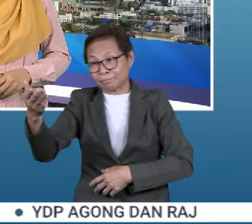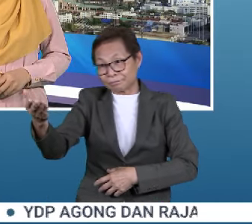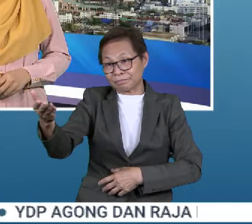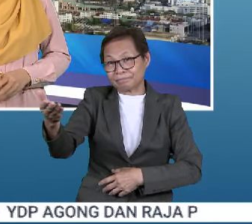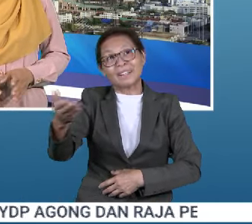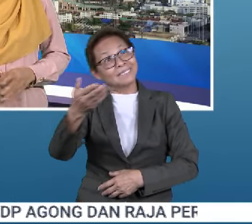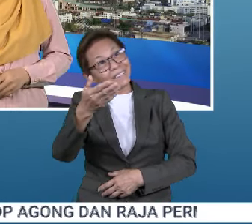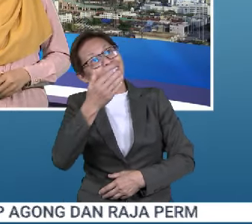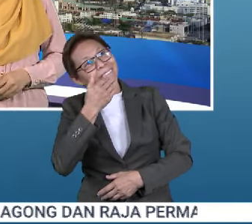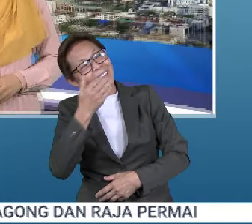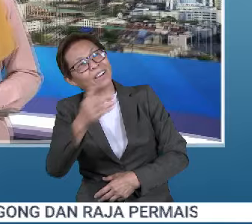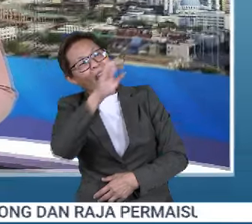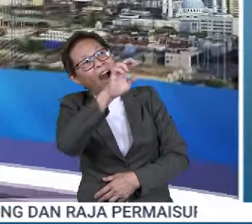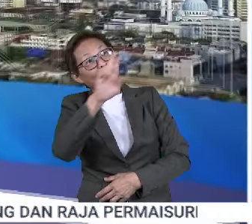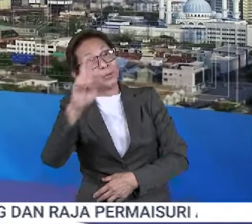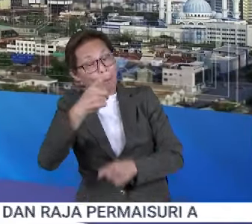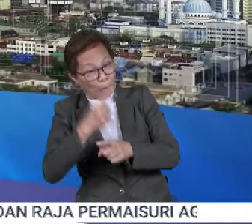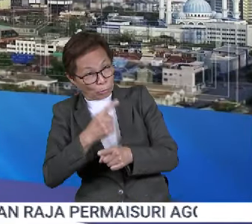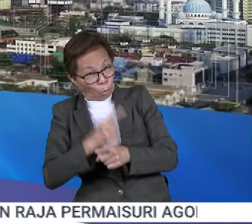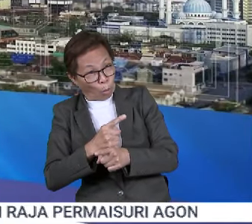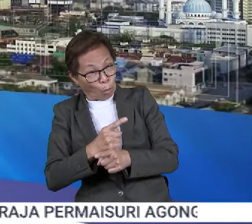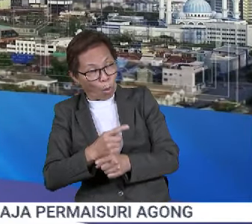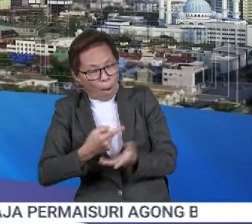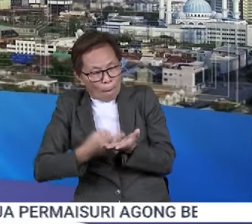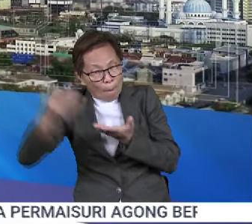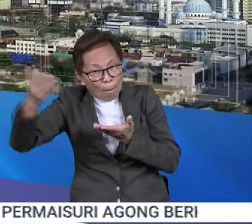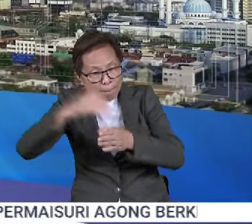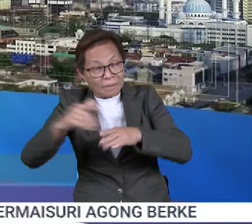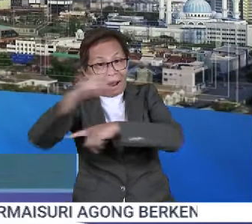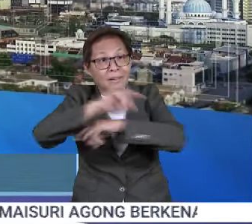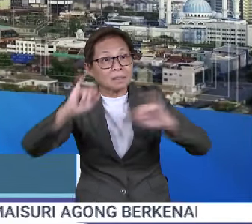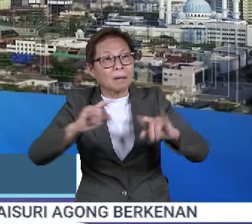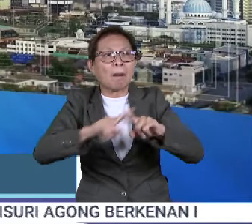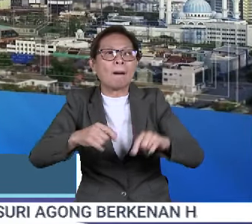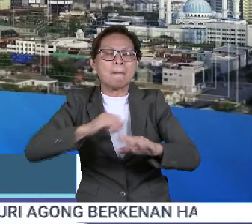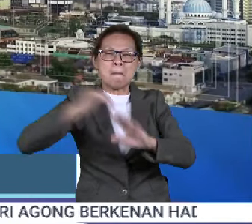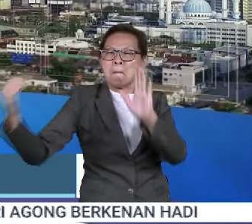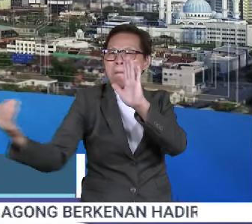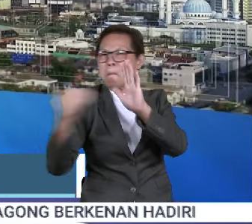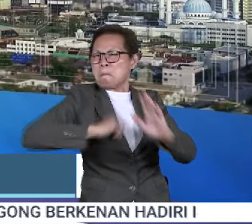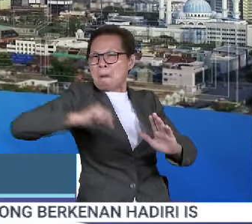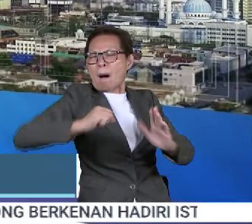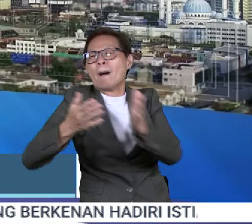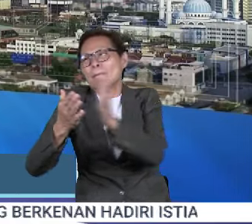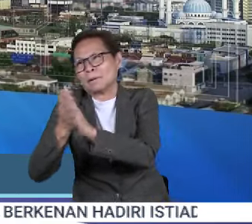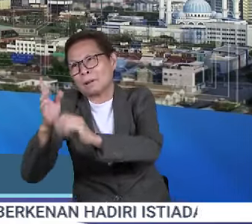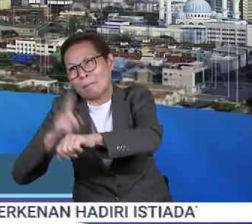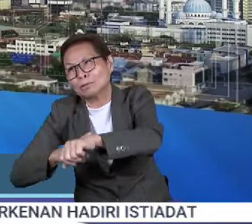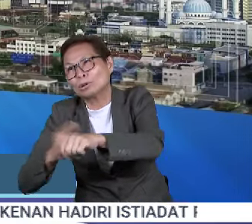Terima kasih. RUU itu sepatutnya dibentangkan pada Isnin depan, bagaimanapun pembangkang minta lebih masa untuk